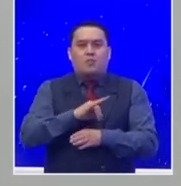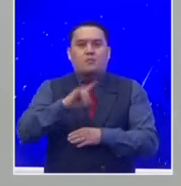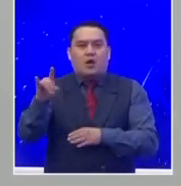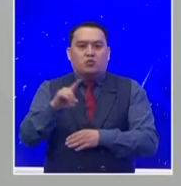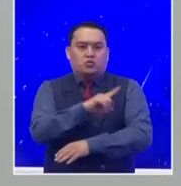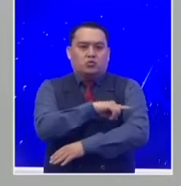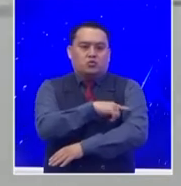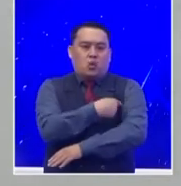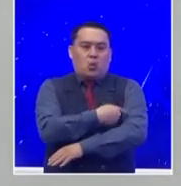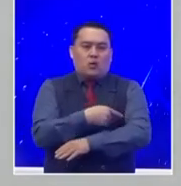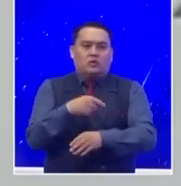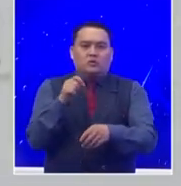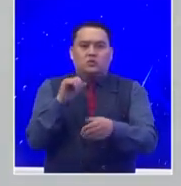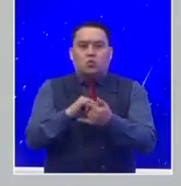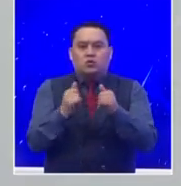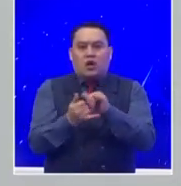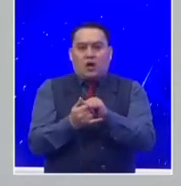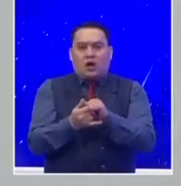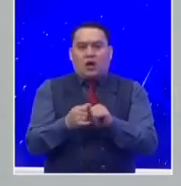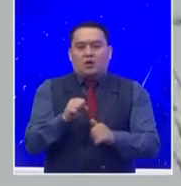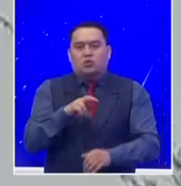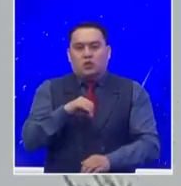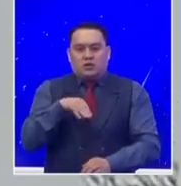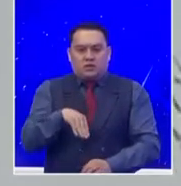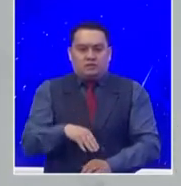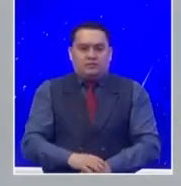полет по санитарному заданию из Каменогорск-Аксуат.